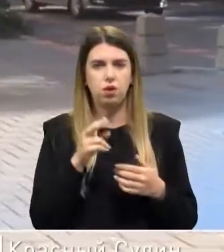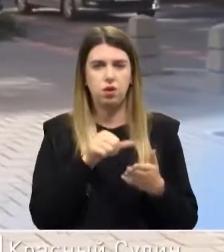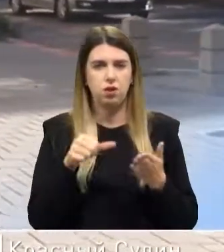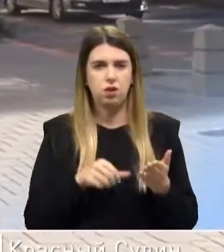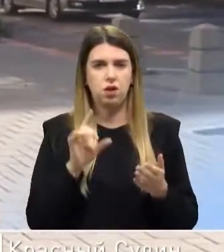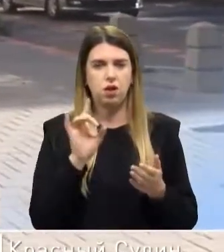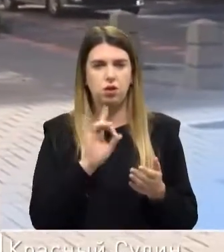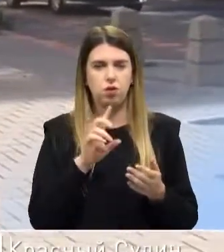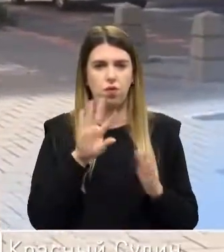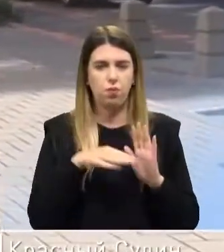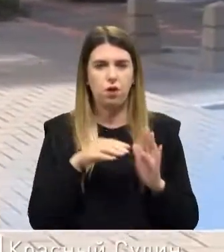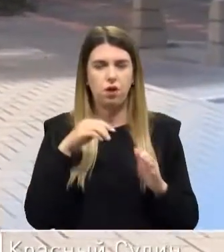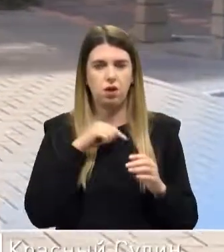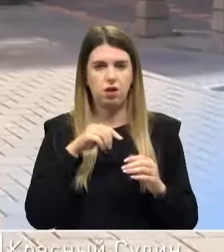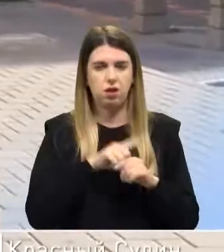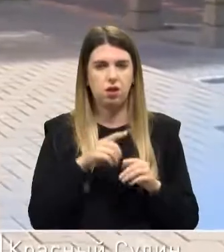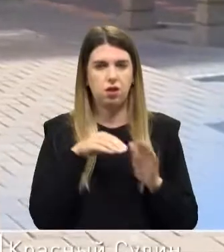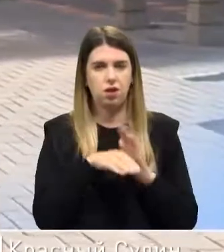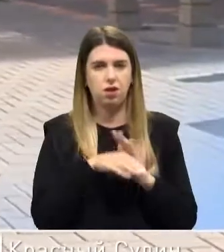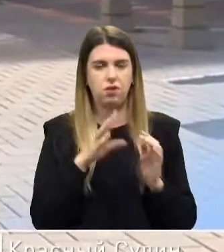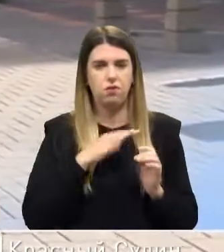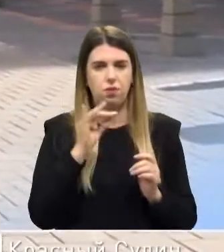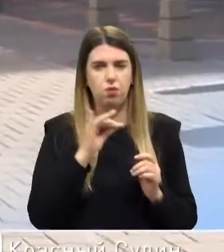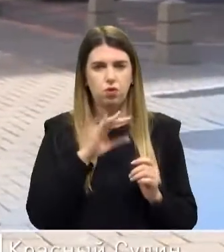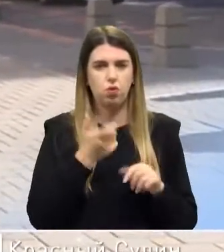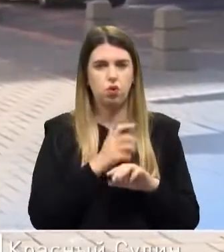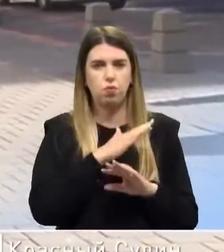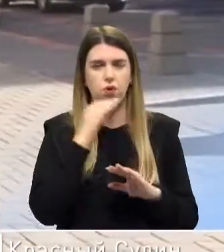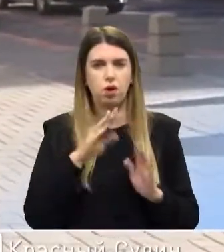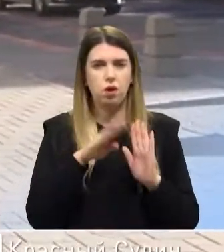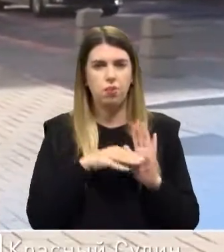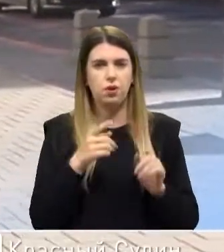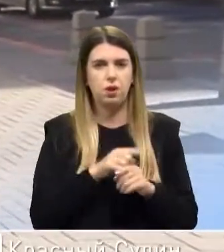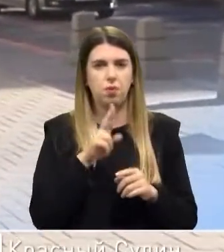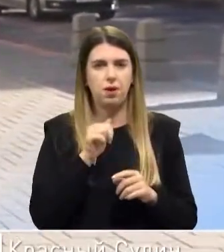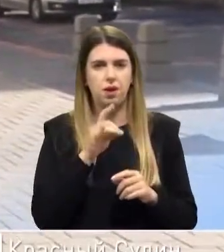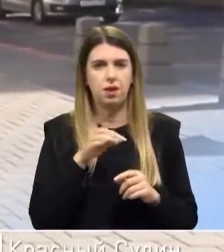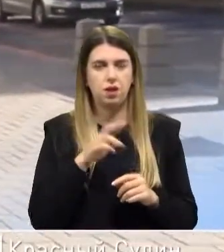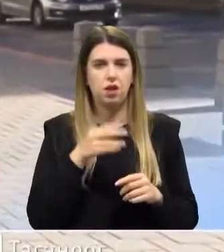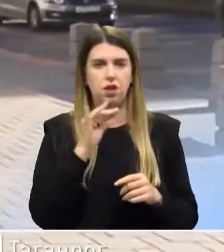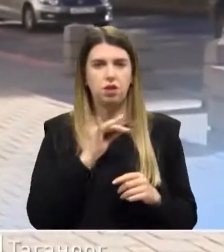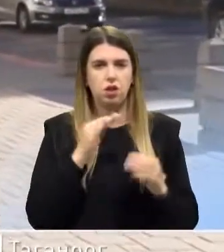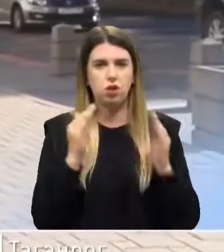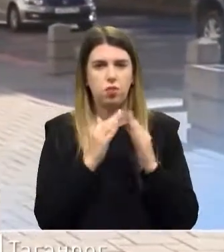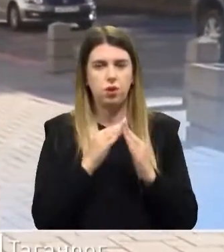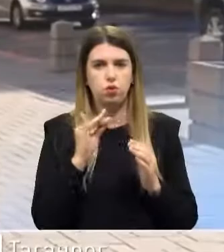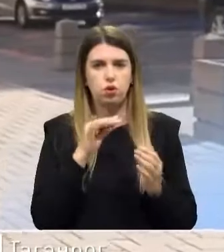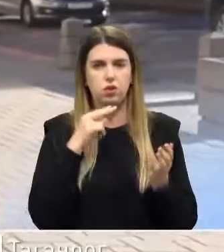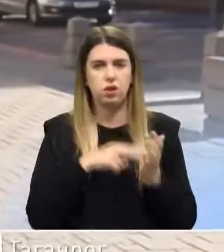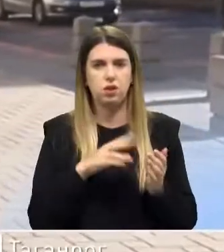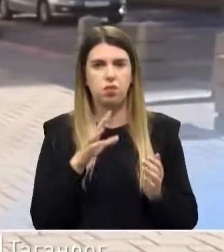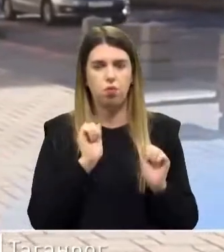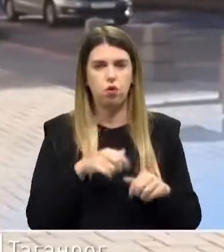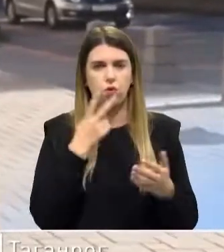ростовские парадные хранят в себе уникальные артефакты. Да-да, не подъезды, а именно парадные. Ведь в исторических домах южной столицы иногда